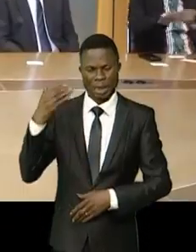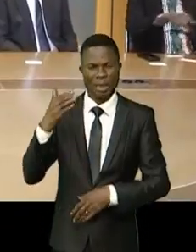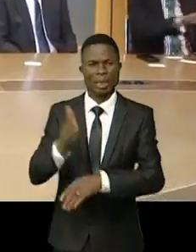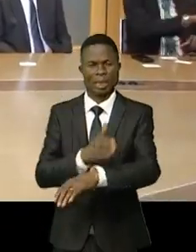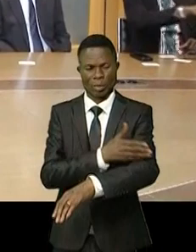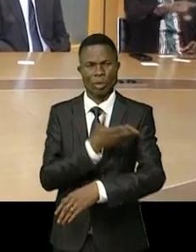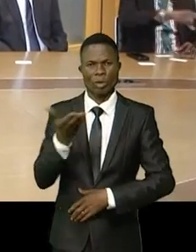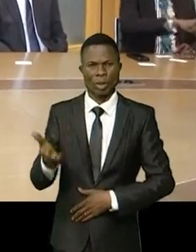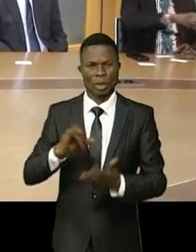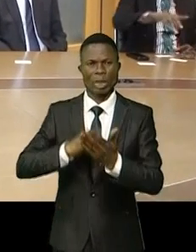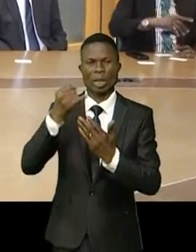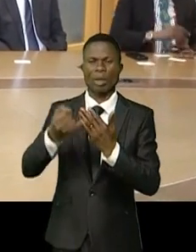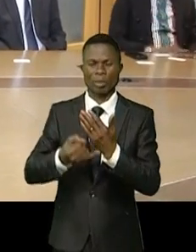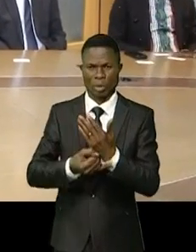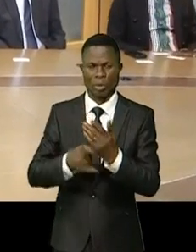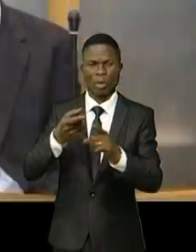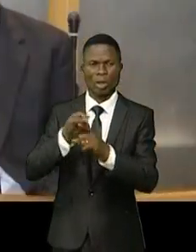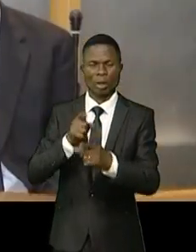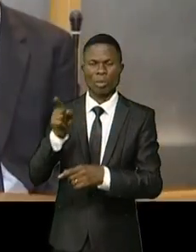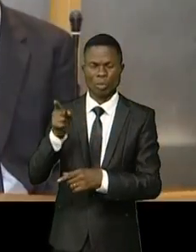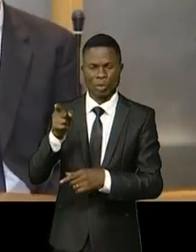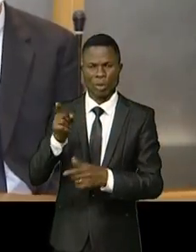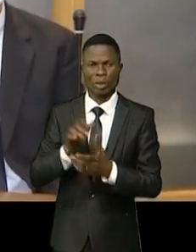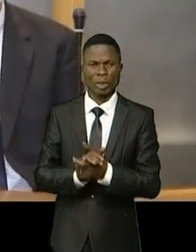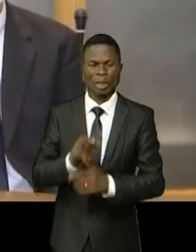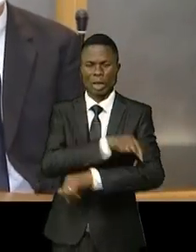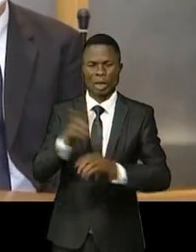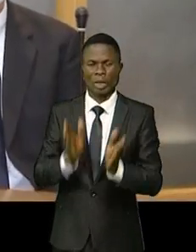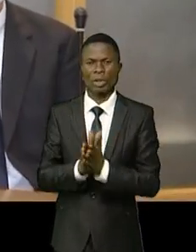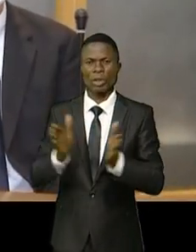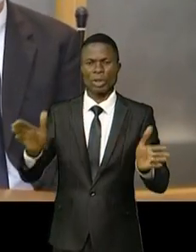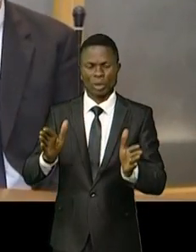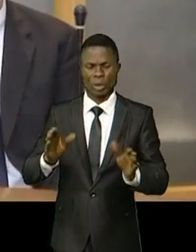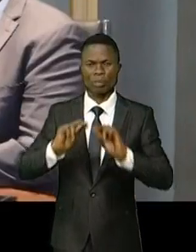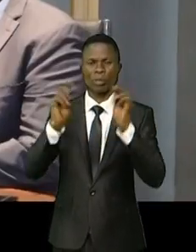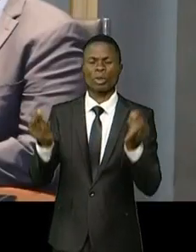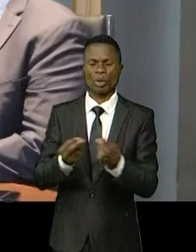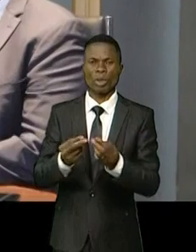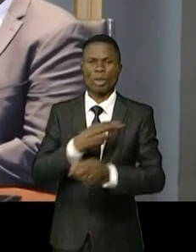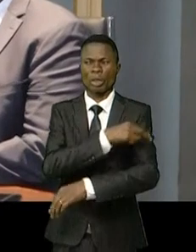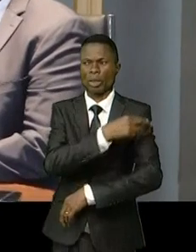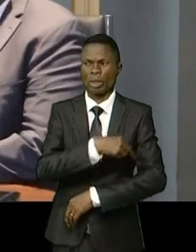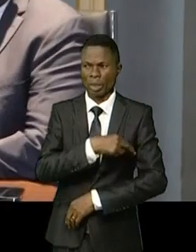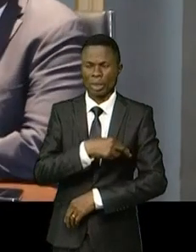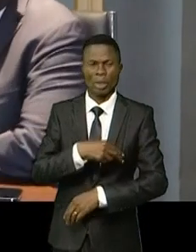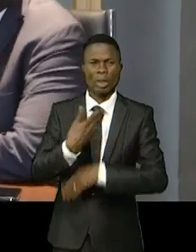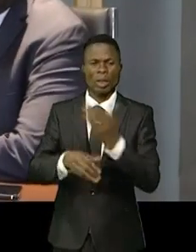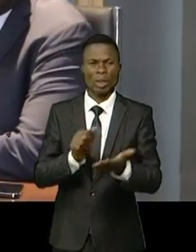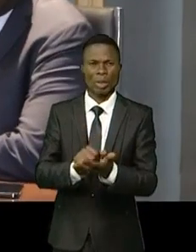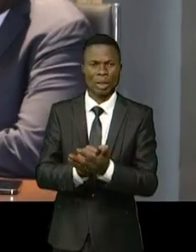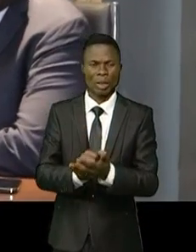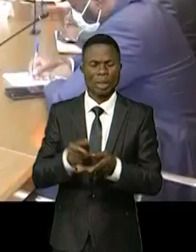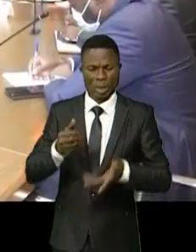pays. Ces projets proposés par Charles Abchurch, administrateur général des Global Message Service, est réaliste car